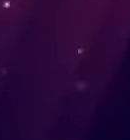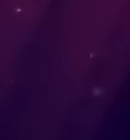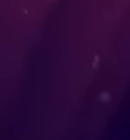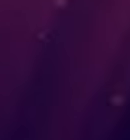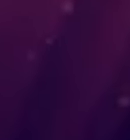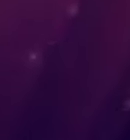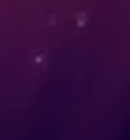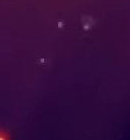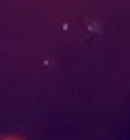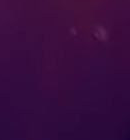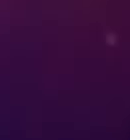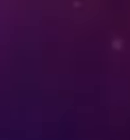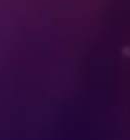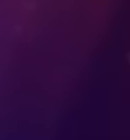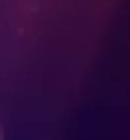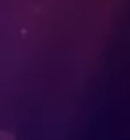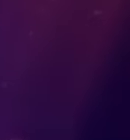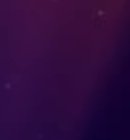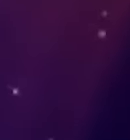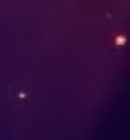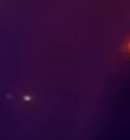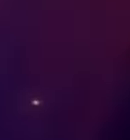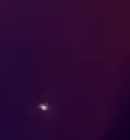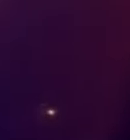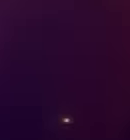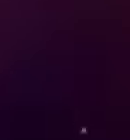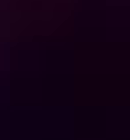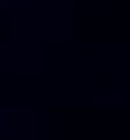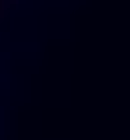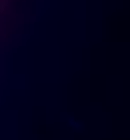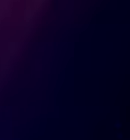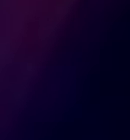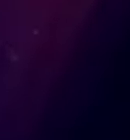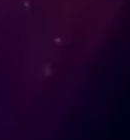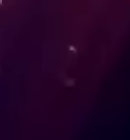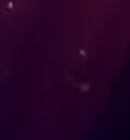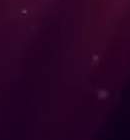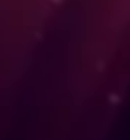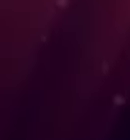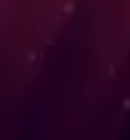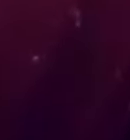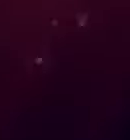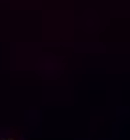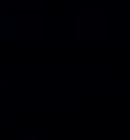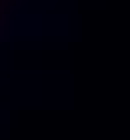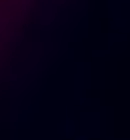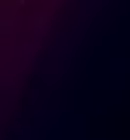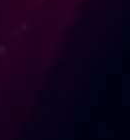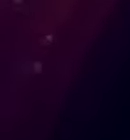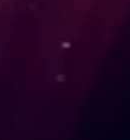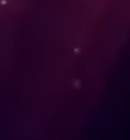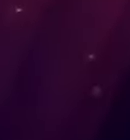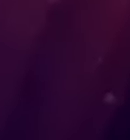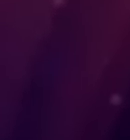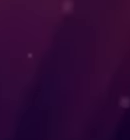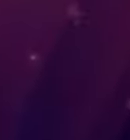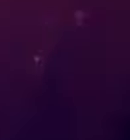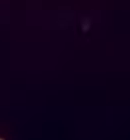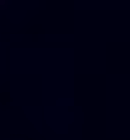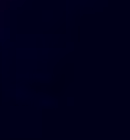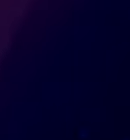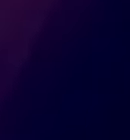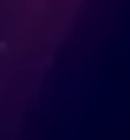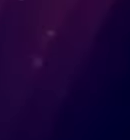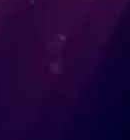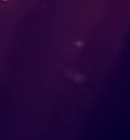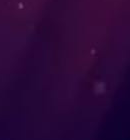The management, staff and students of Merisho School wish to convey our congratulatory message to the KCPE candidates on their